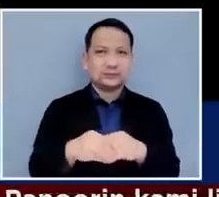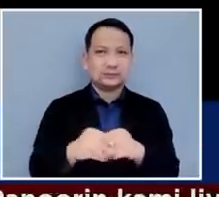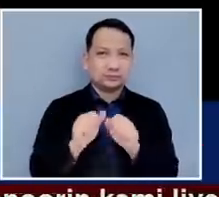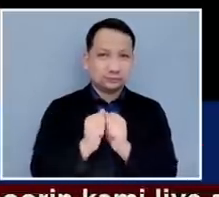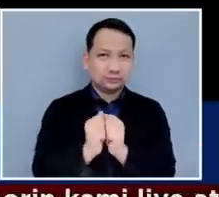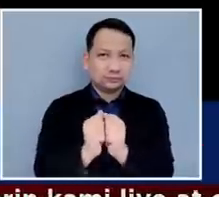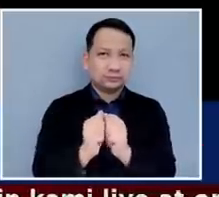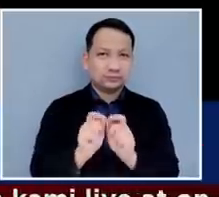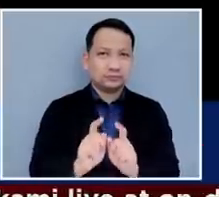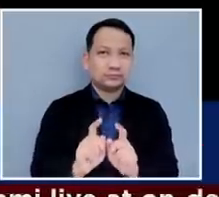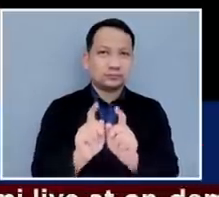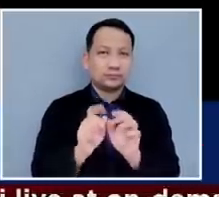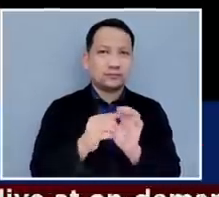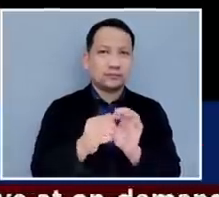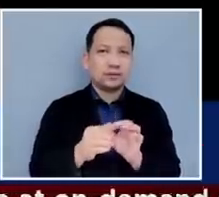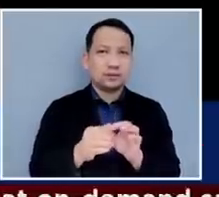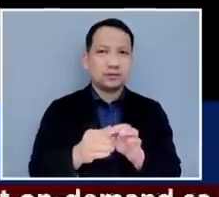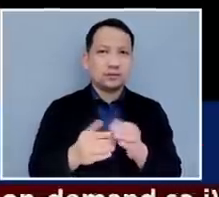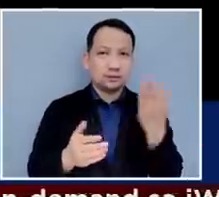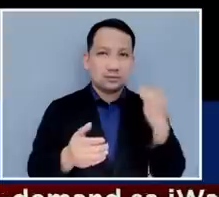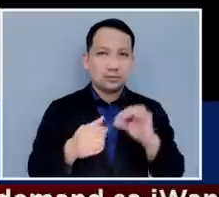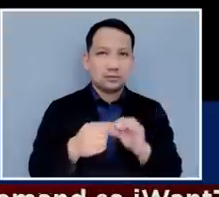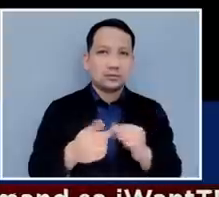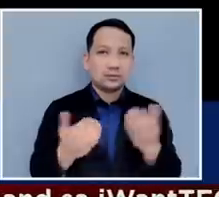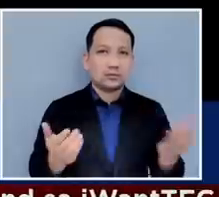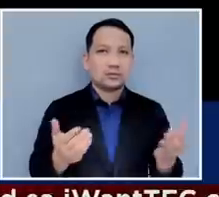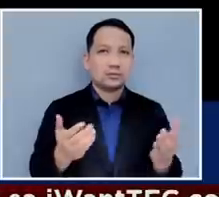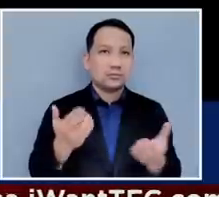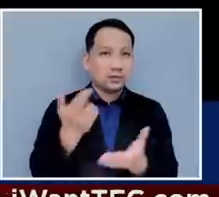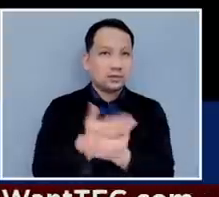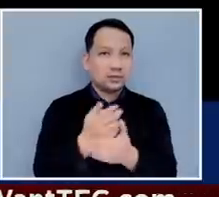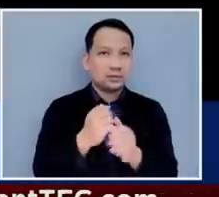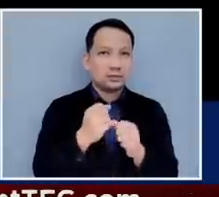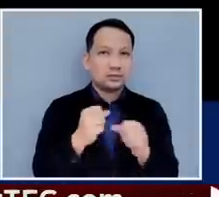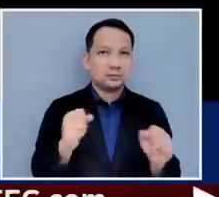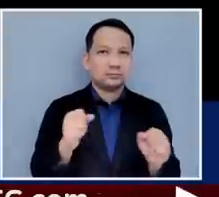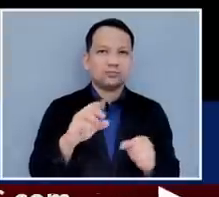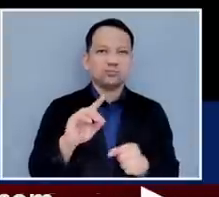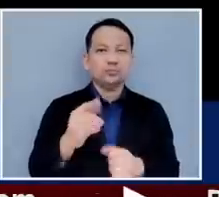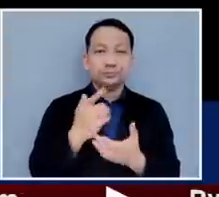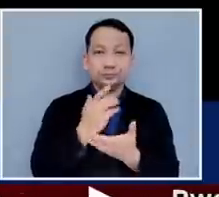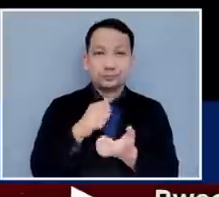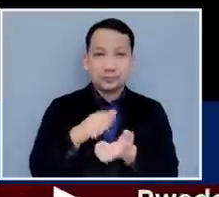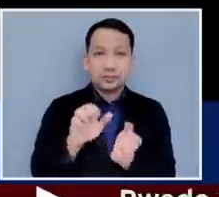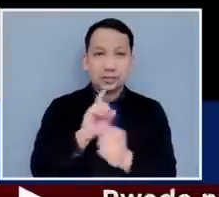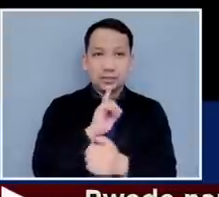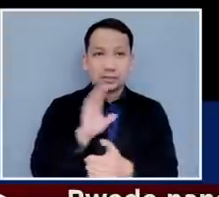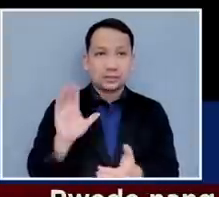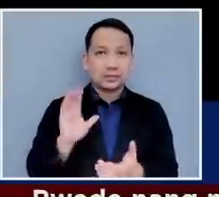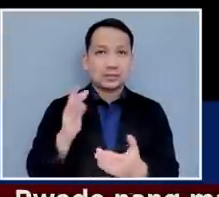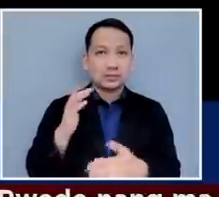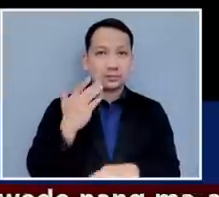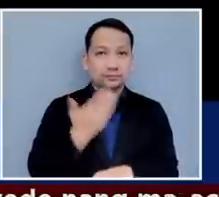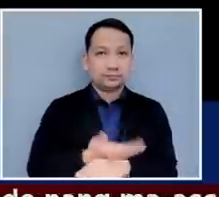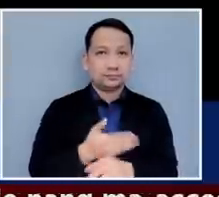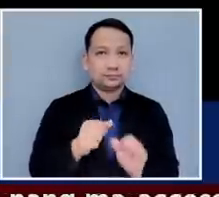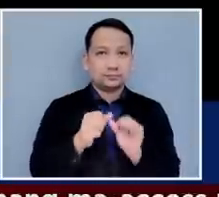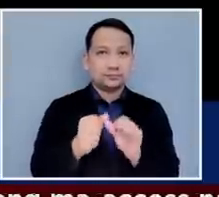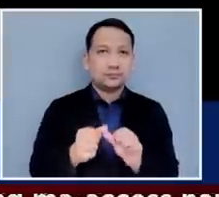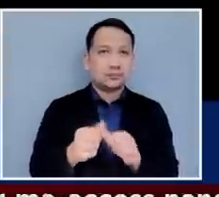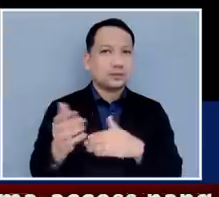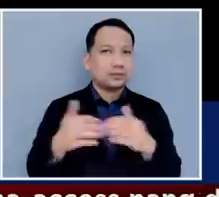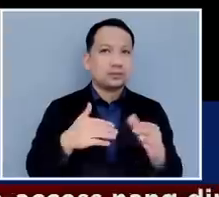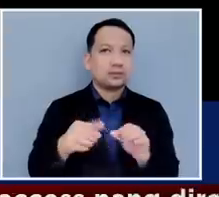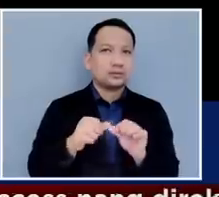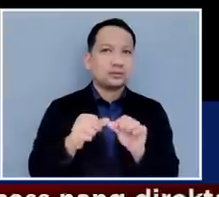nila ang kanilang mga alaga na karamihan ay rescue dogs. Pangako po nila Maris na kahit may anak na sila, hindi magbabago